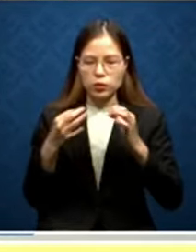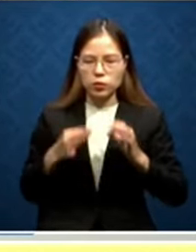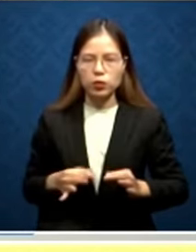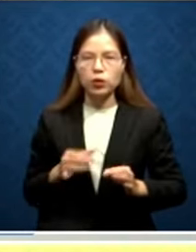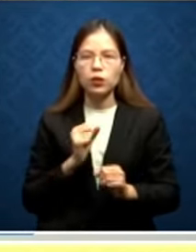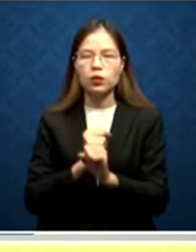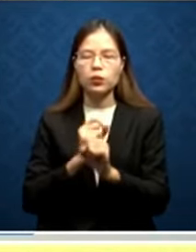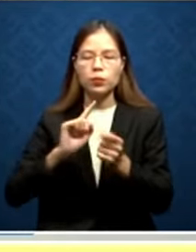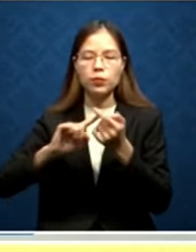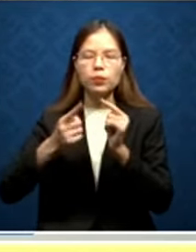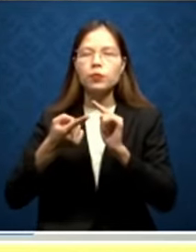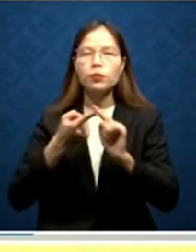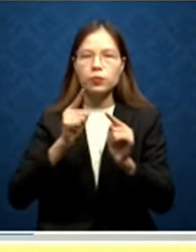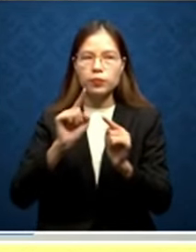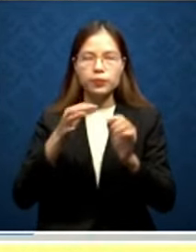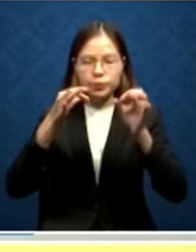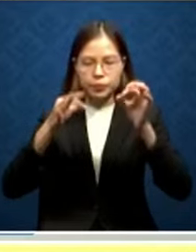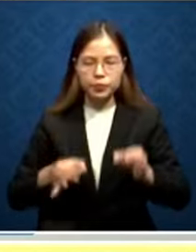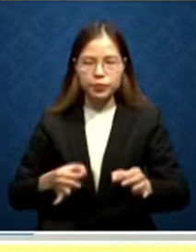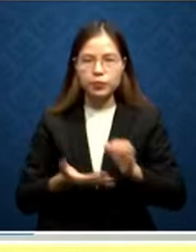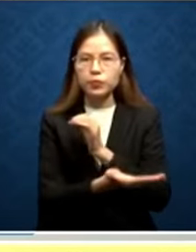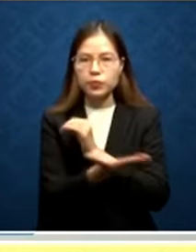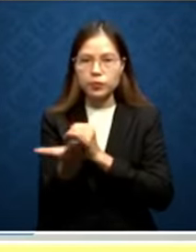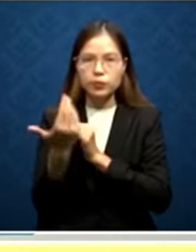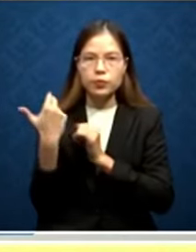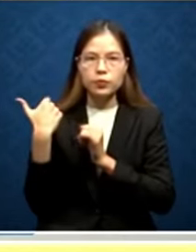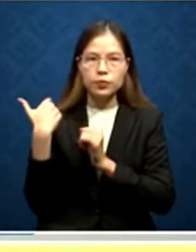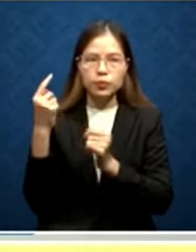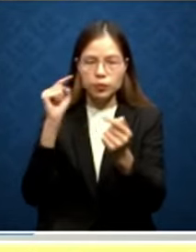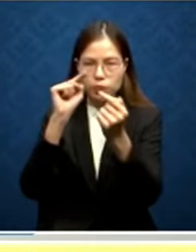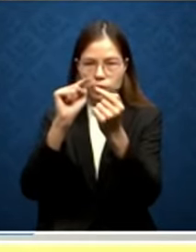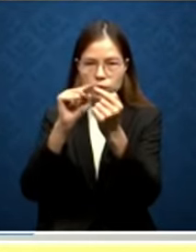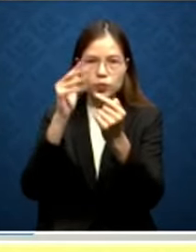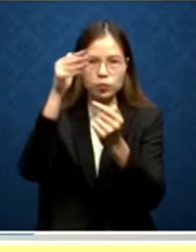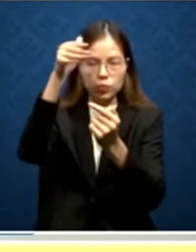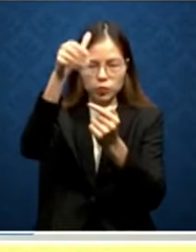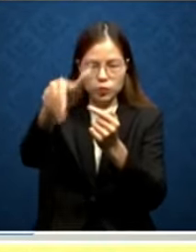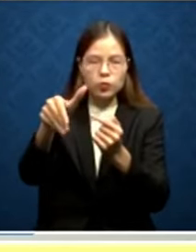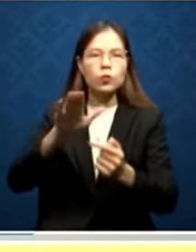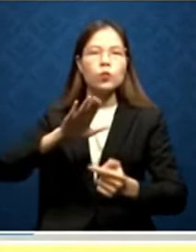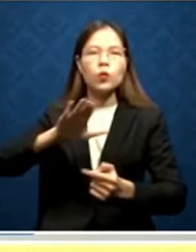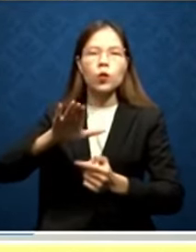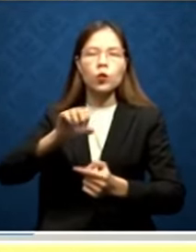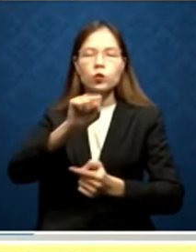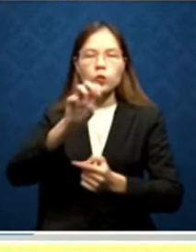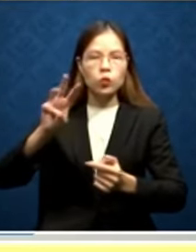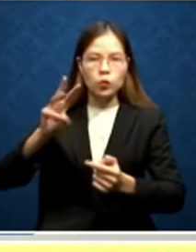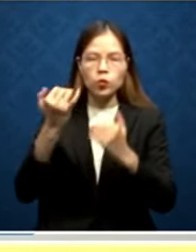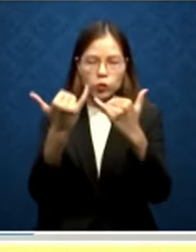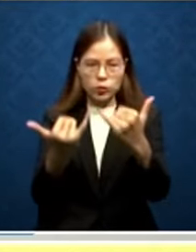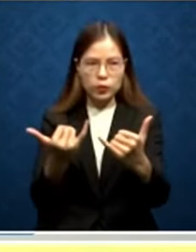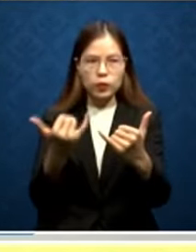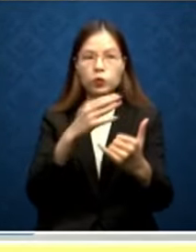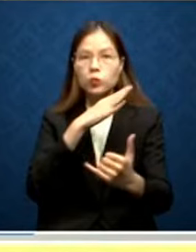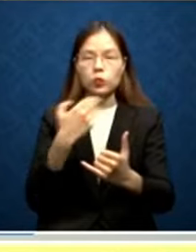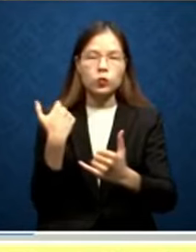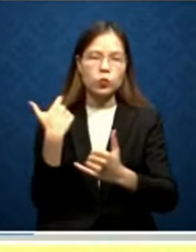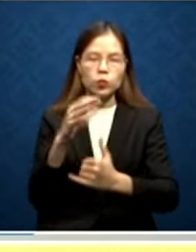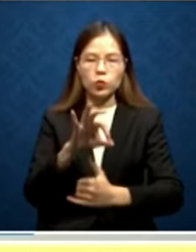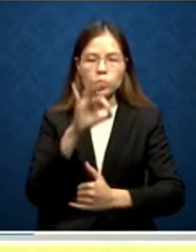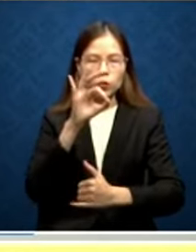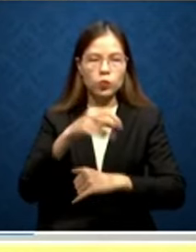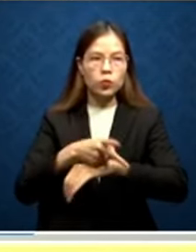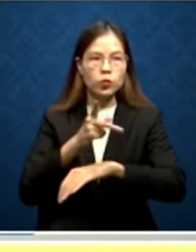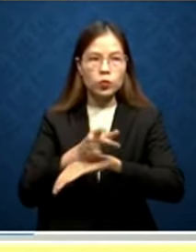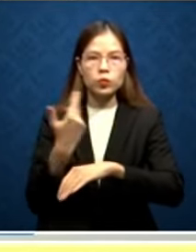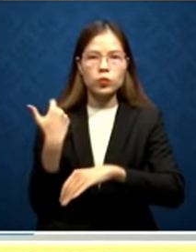ของเพื่อนสมาชิกวุฒิสภาทั้งหลายจะเป็นการชี้ชะตาอนาคตของวุฒิสภาแห่งนี้ท่านเลือกได้ที่จะเป็นตำน